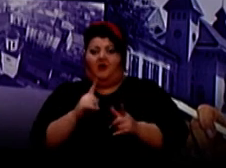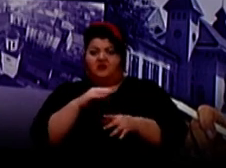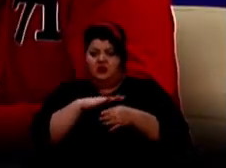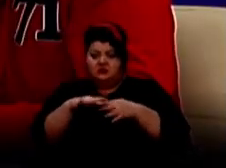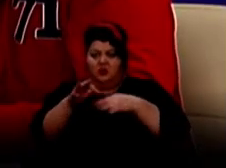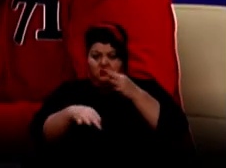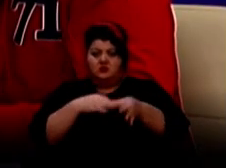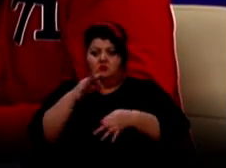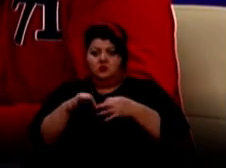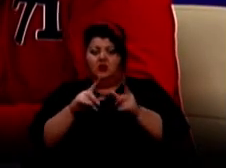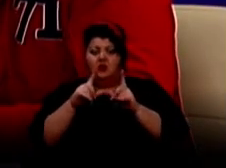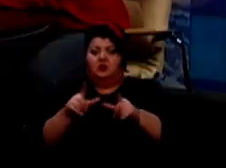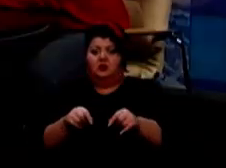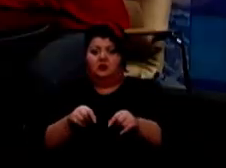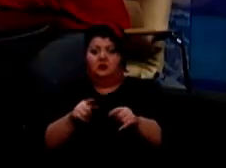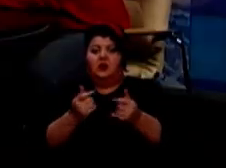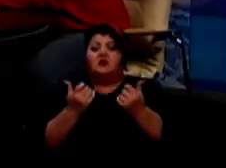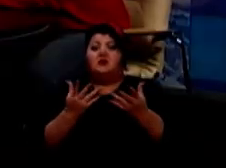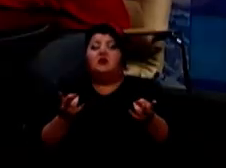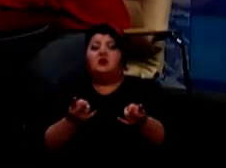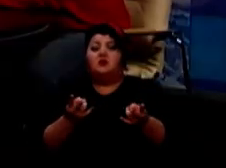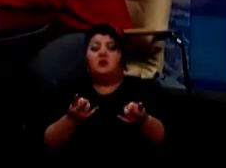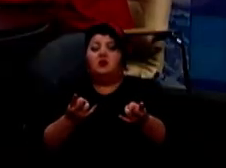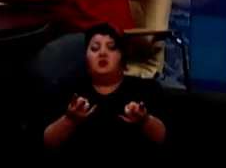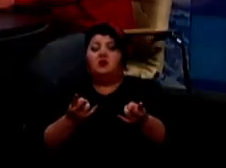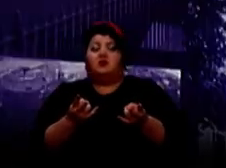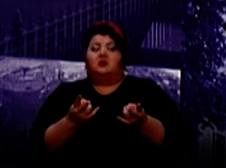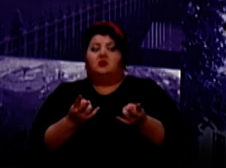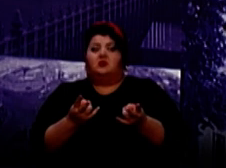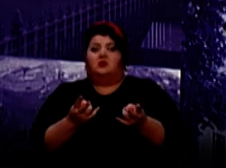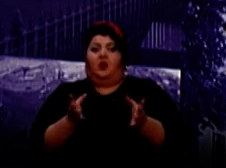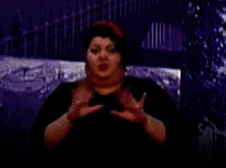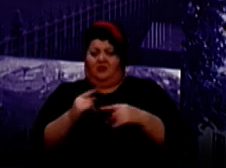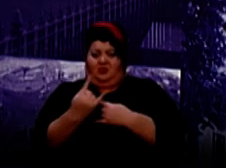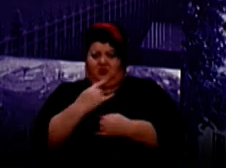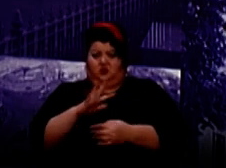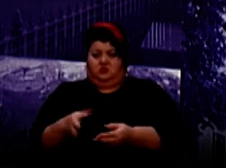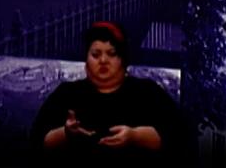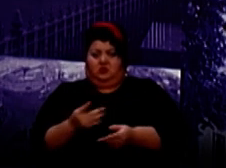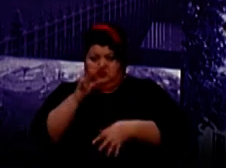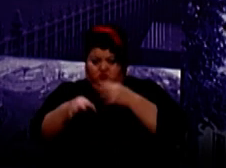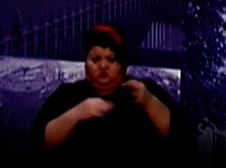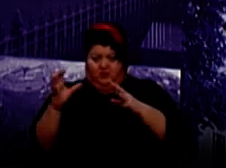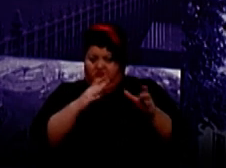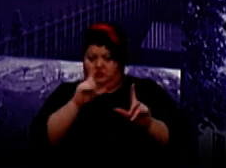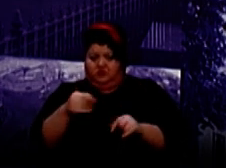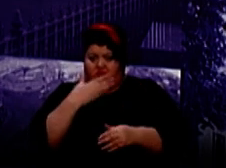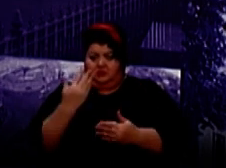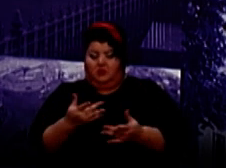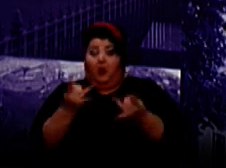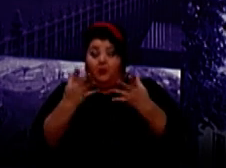Цілодобово вони їздять? У вас планові розрахунки, я вас питаю. Тому, шановні, давайте не дурити себе і не дурити громадян. Якщо